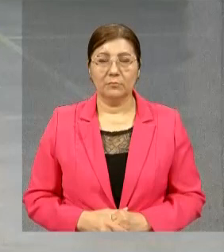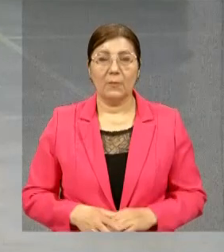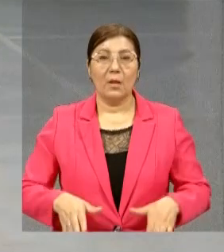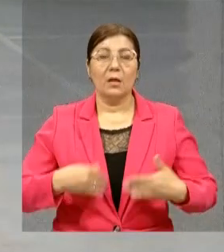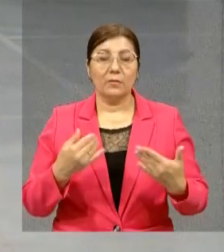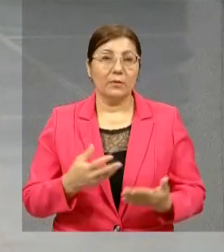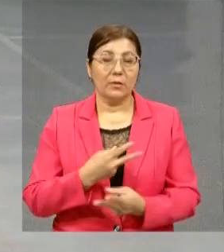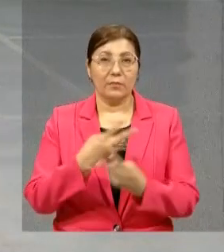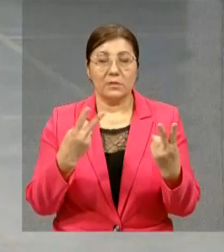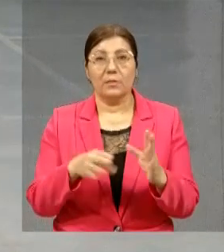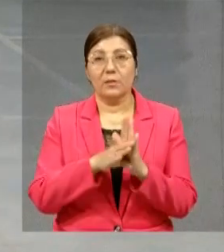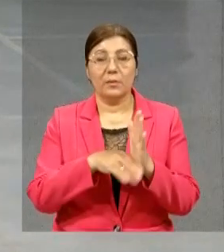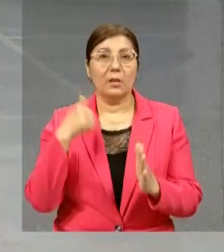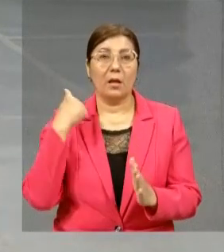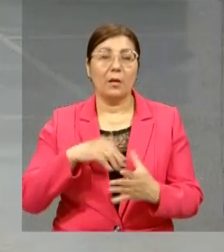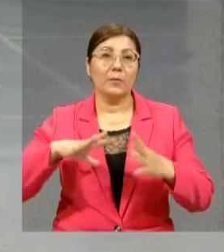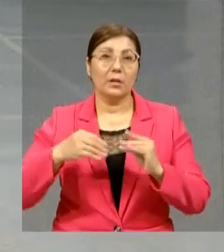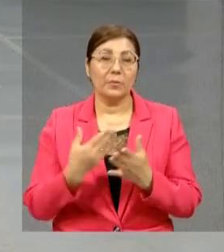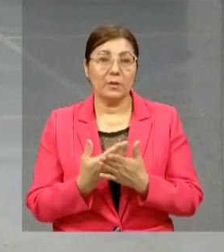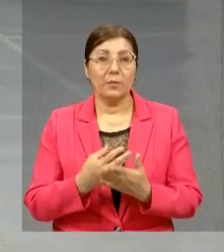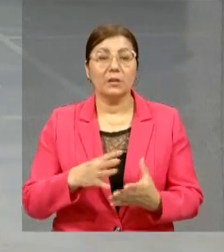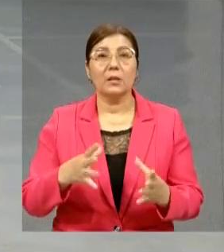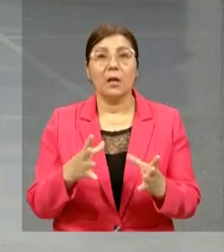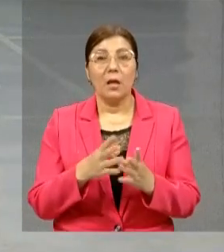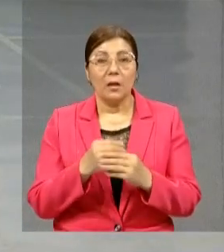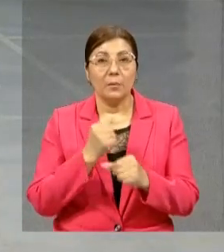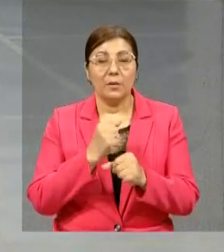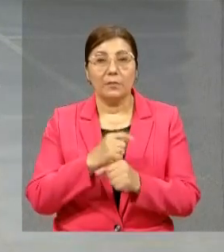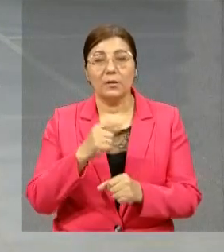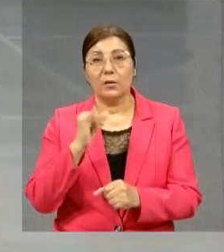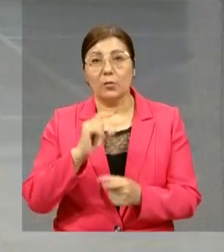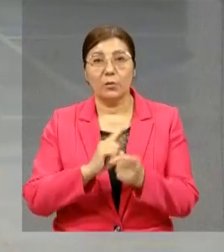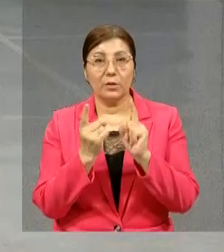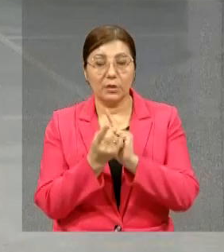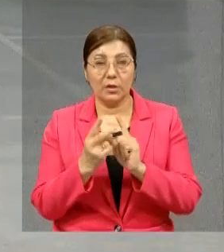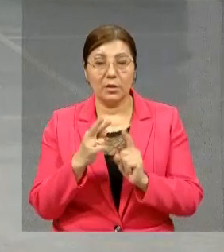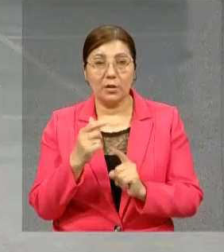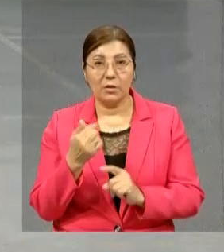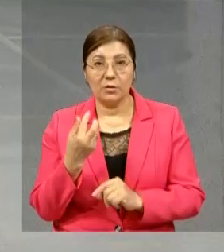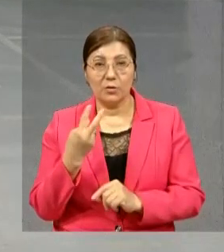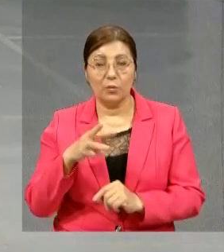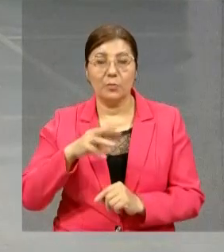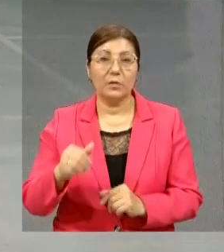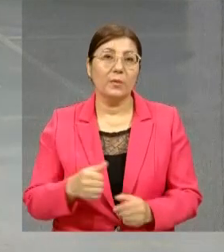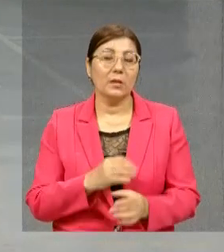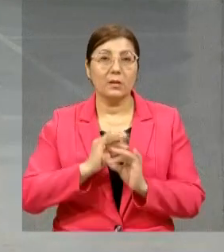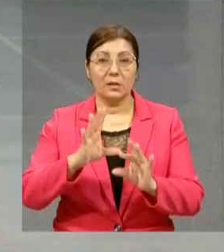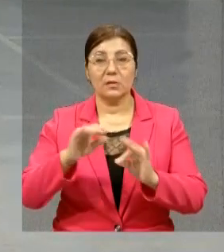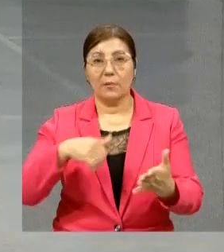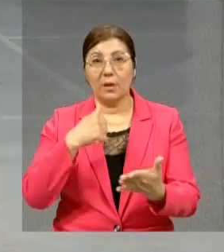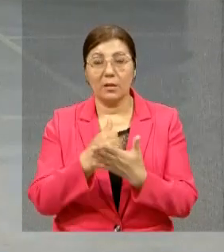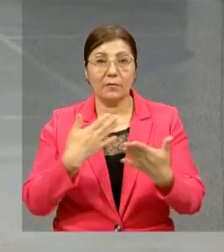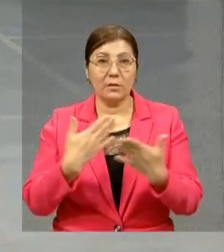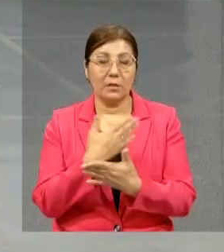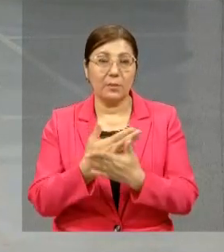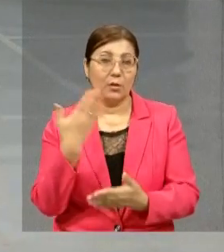Здравствуйте в эфире программа апта таноса с вами Зарина уба сурдоперевод Кингу маже кова и в ближайшее время расскажем вам